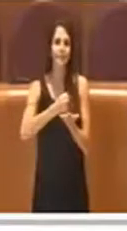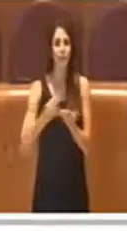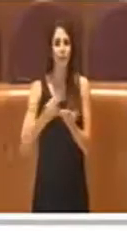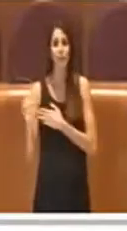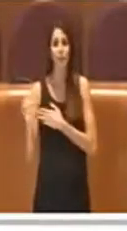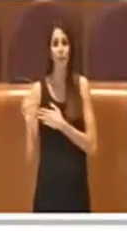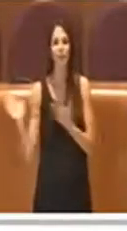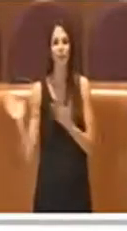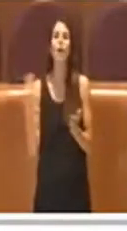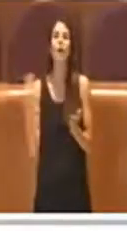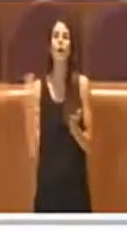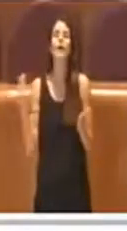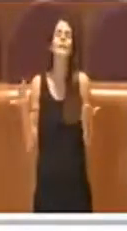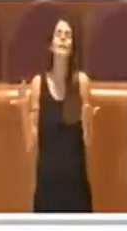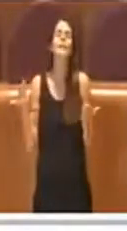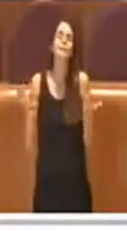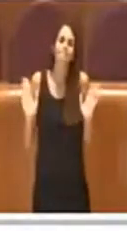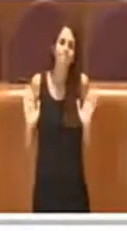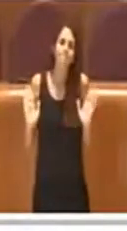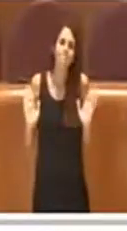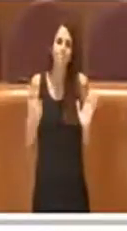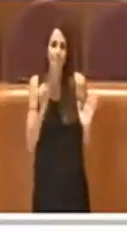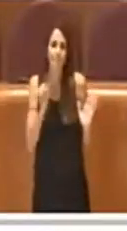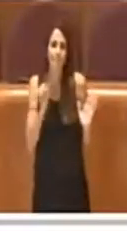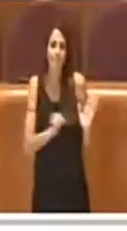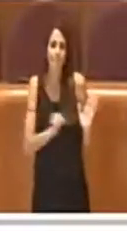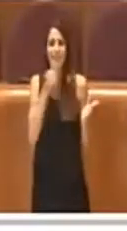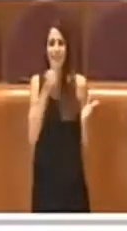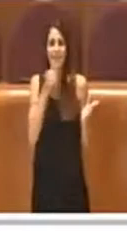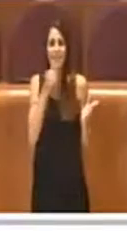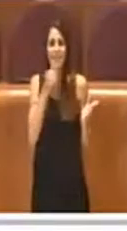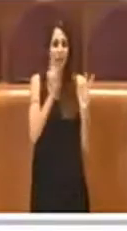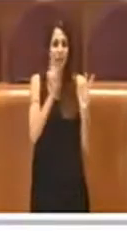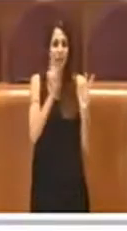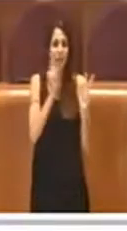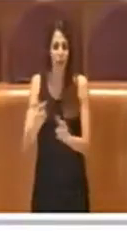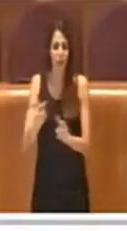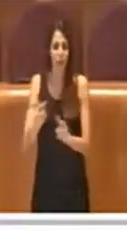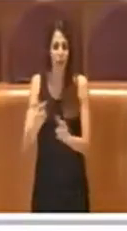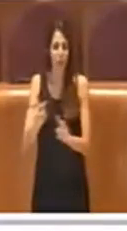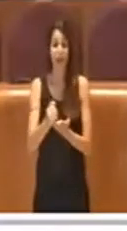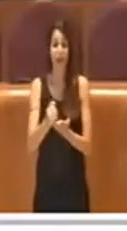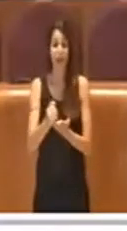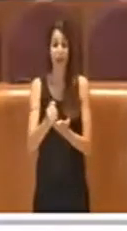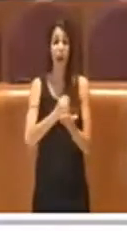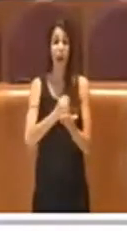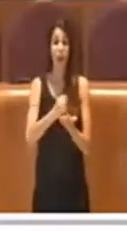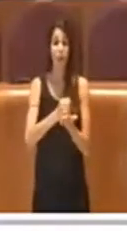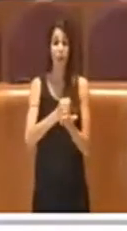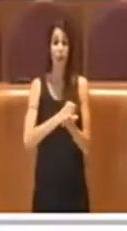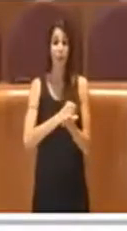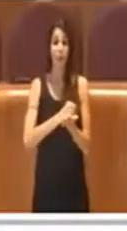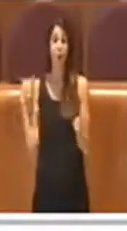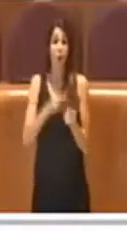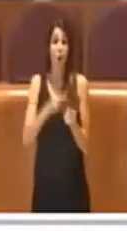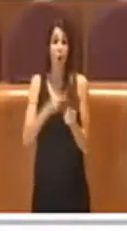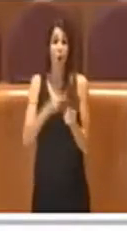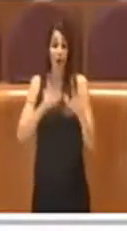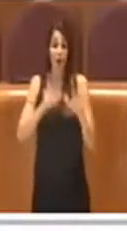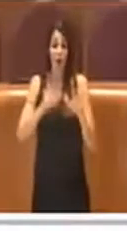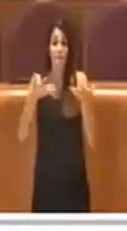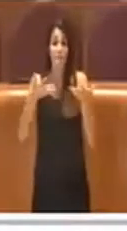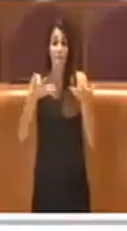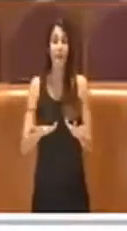Dipartimento Ambiente faciliterà in un futuro il controllo. Naturalmente tutte invece le autorizzazioni fino ad oggi concesse che